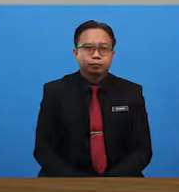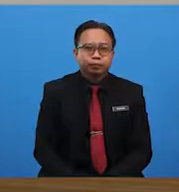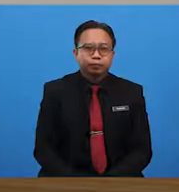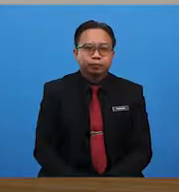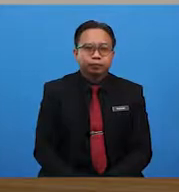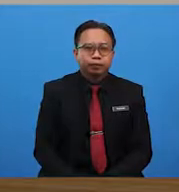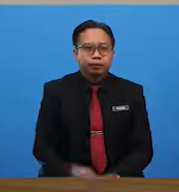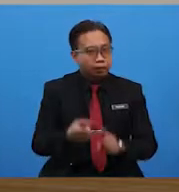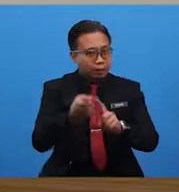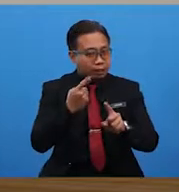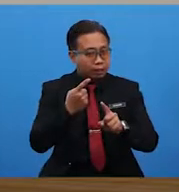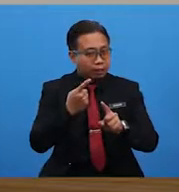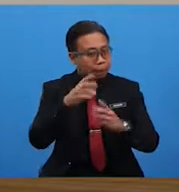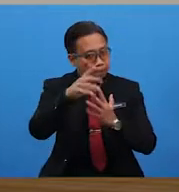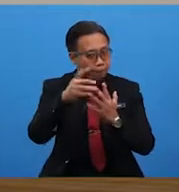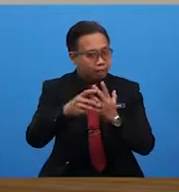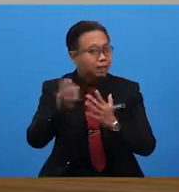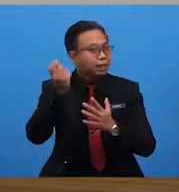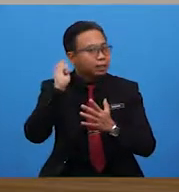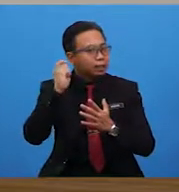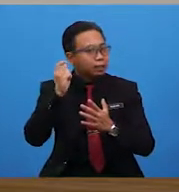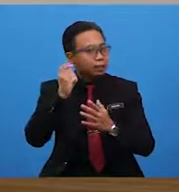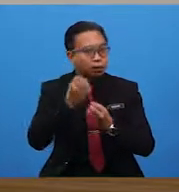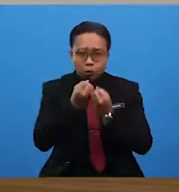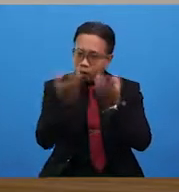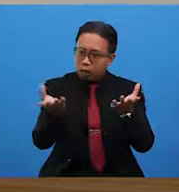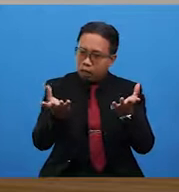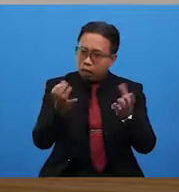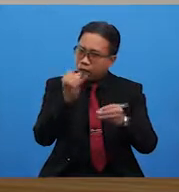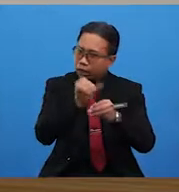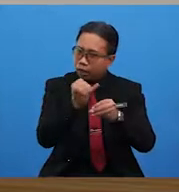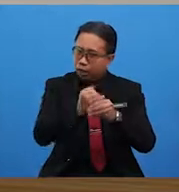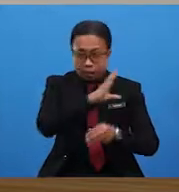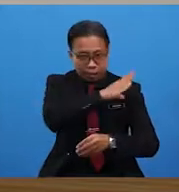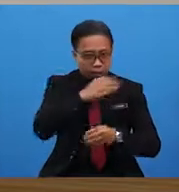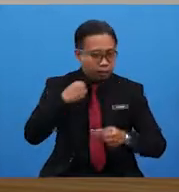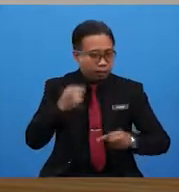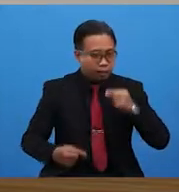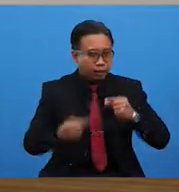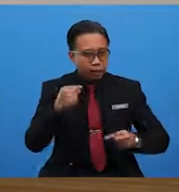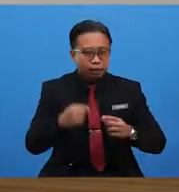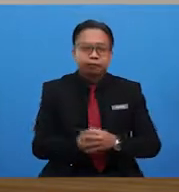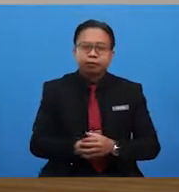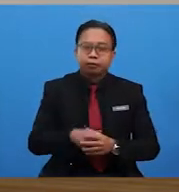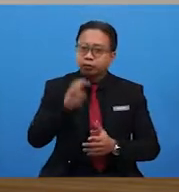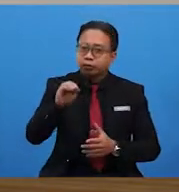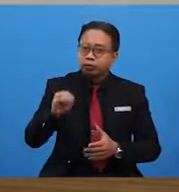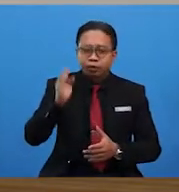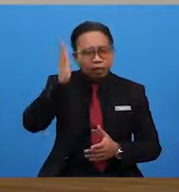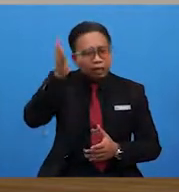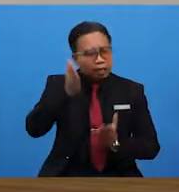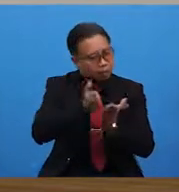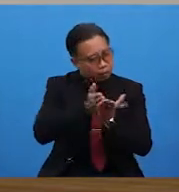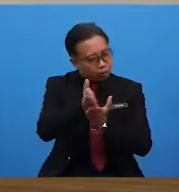bertitik tolak dari pada pemilihan pengolahan karya dan ga penampilan tentu saja pelajar